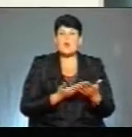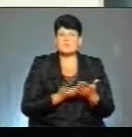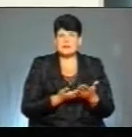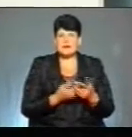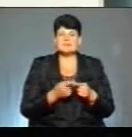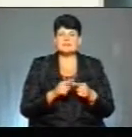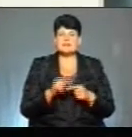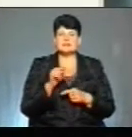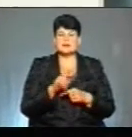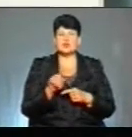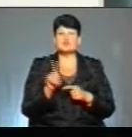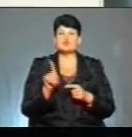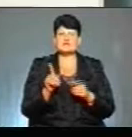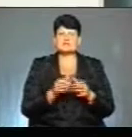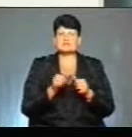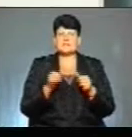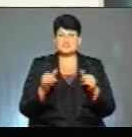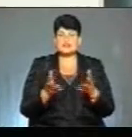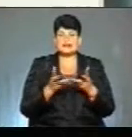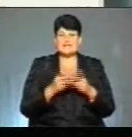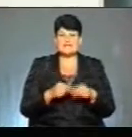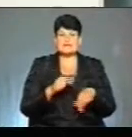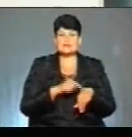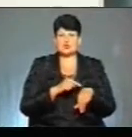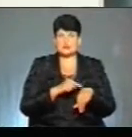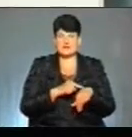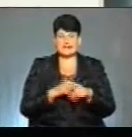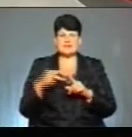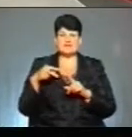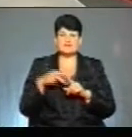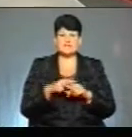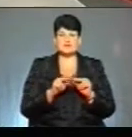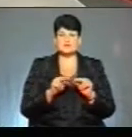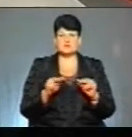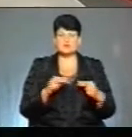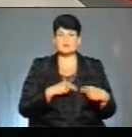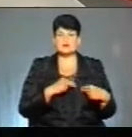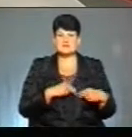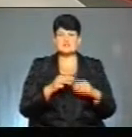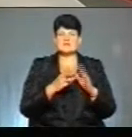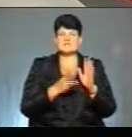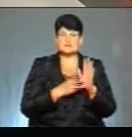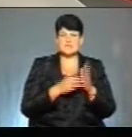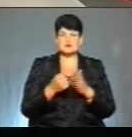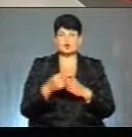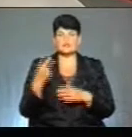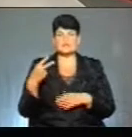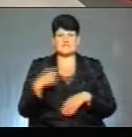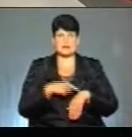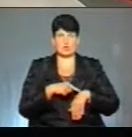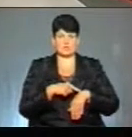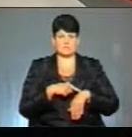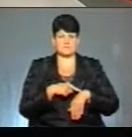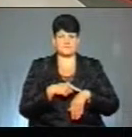це те, що збільшити кількість годин, тобто навантаження педагогічного працівника з 18 до 20